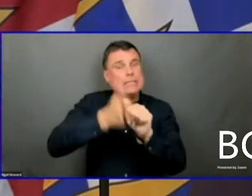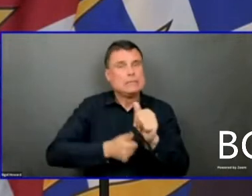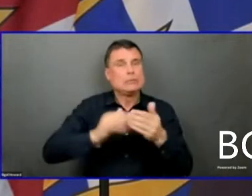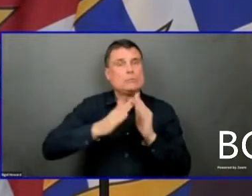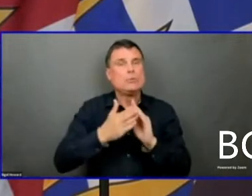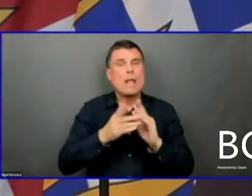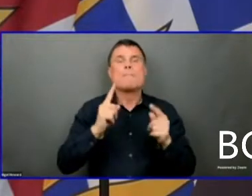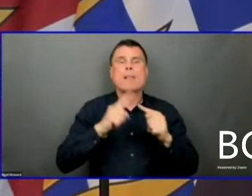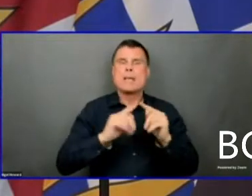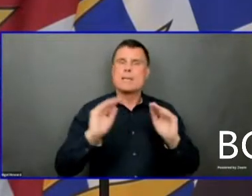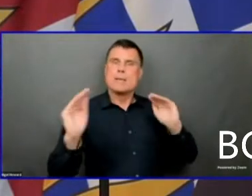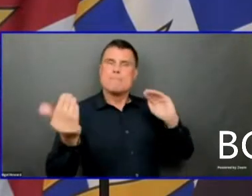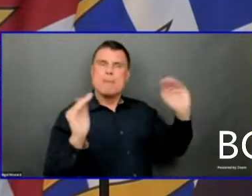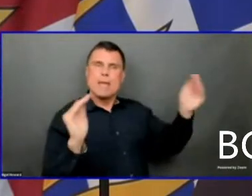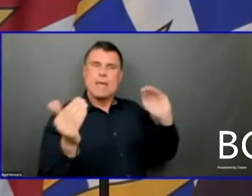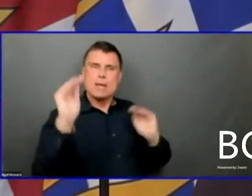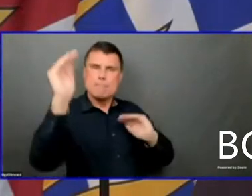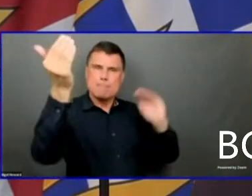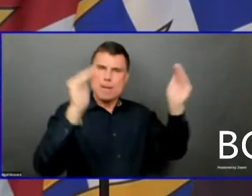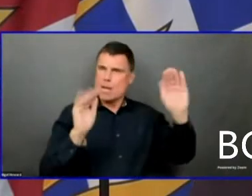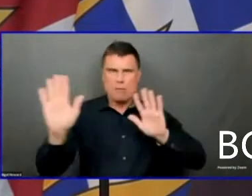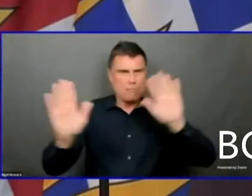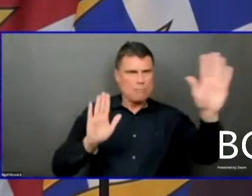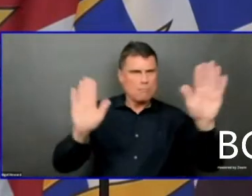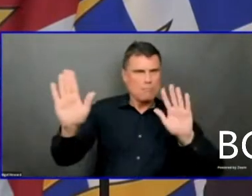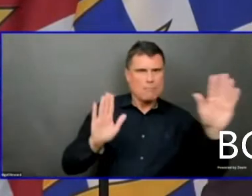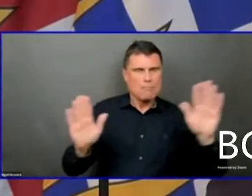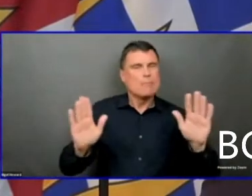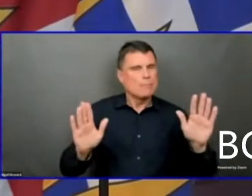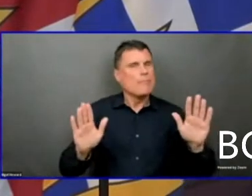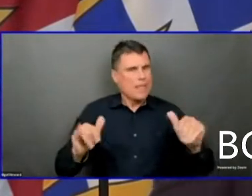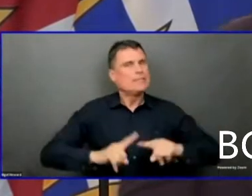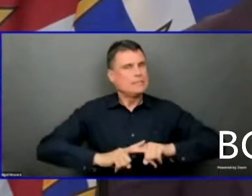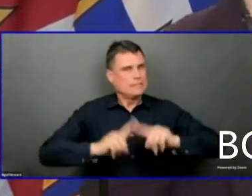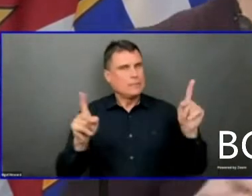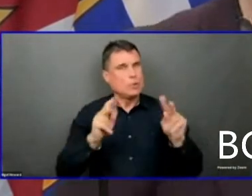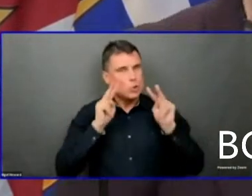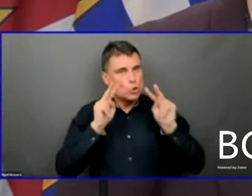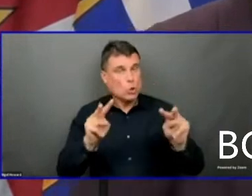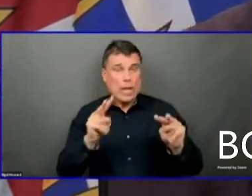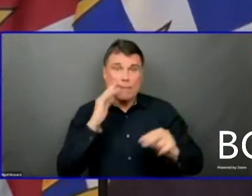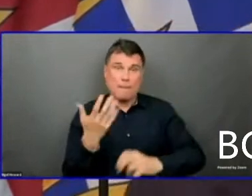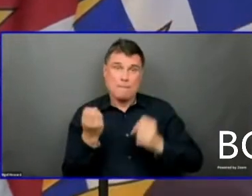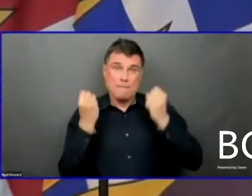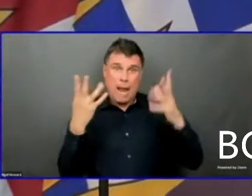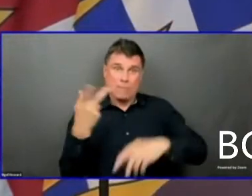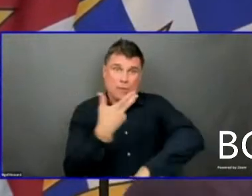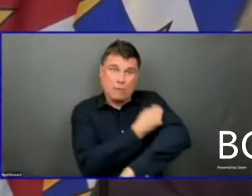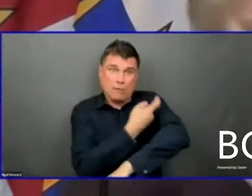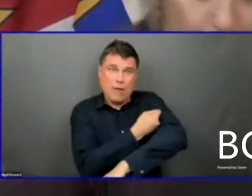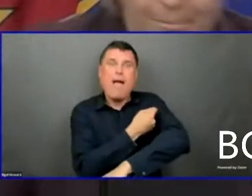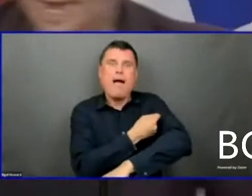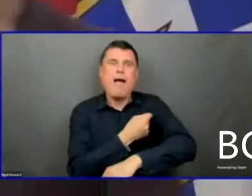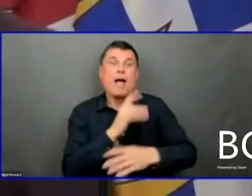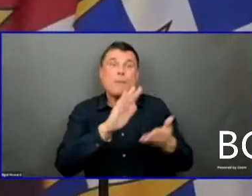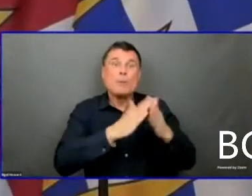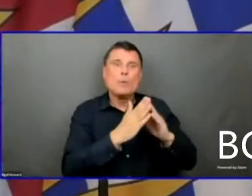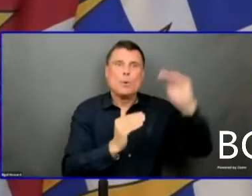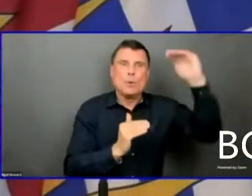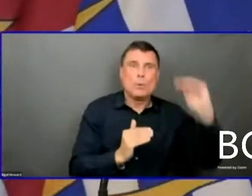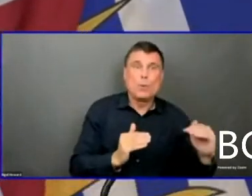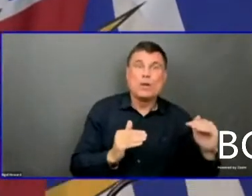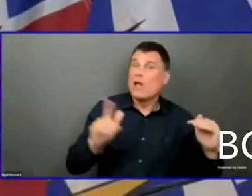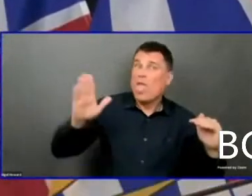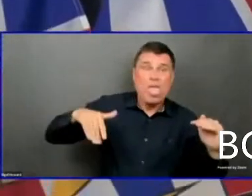苗接种的人数越来越多，我们可以从社区可以去比较社区来社区比，现在比没有意义。